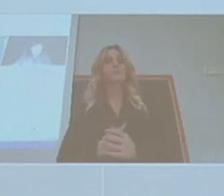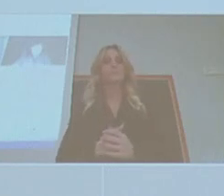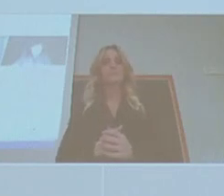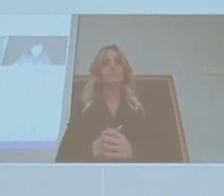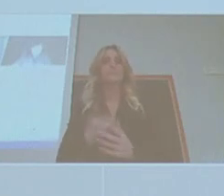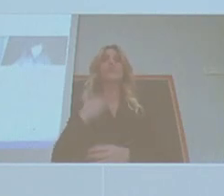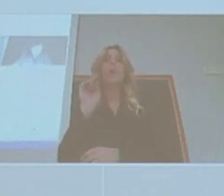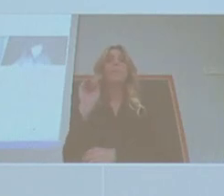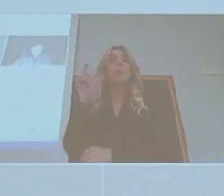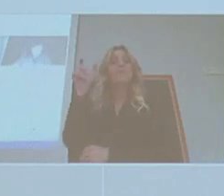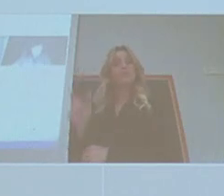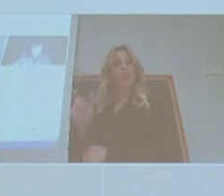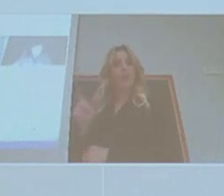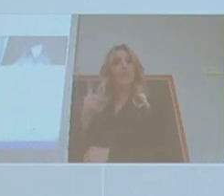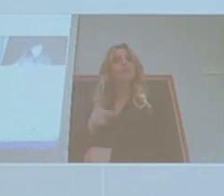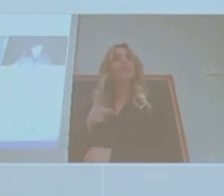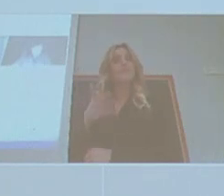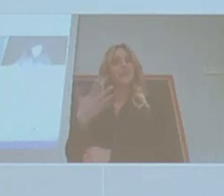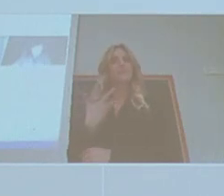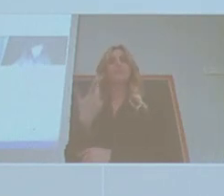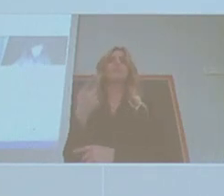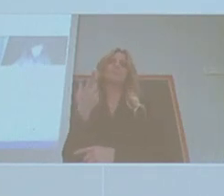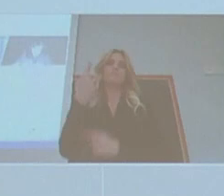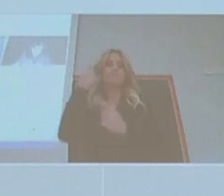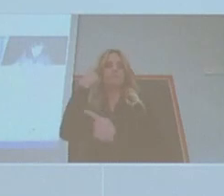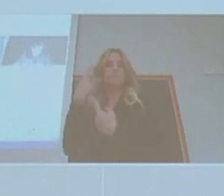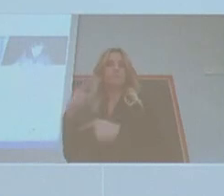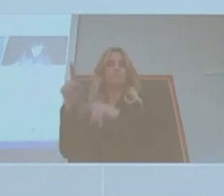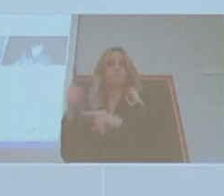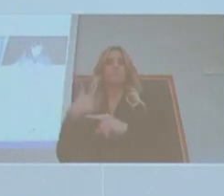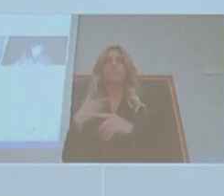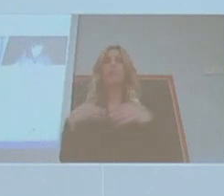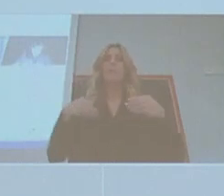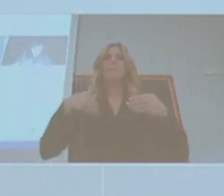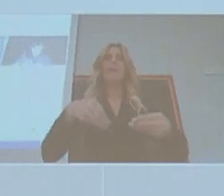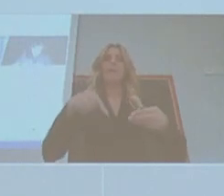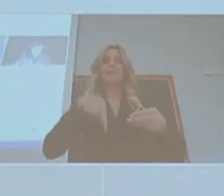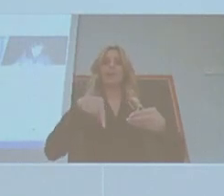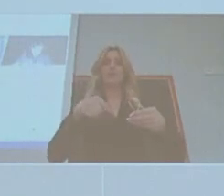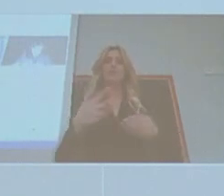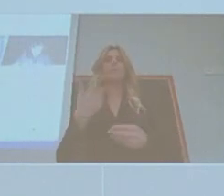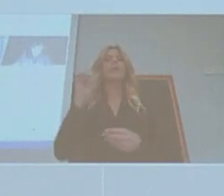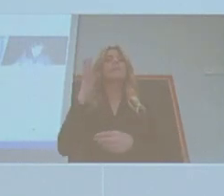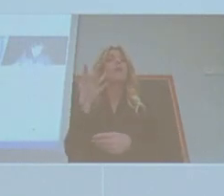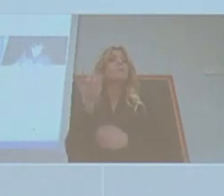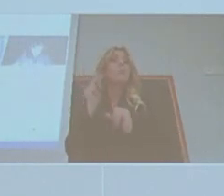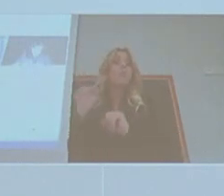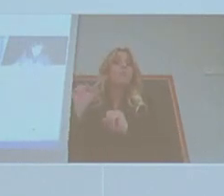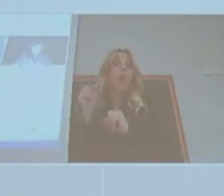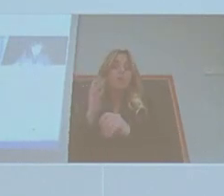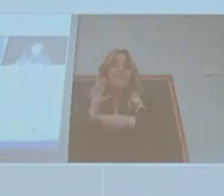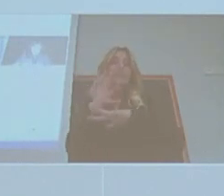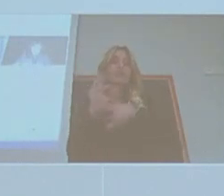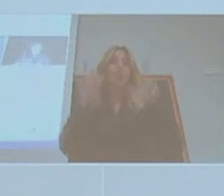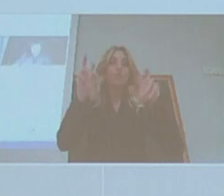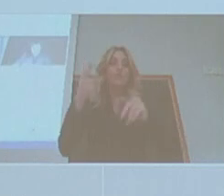Il professor Giansanti, che tiene un po' le fila del discorso, ha ovviamente partecipato, e quindi se ci può fare un attimo di introduzione,